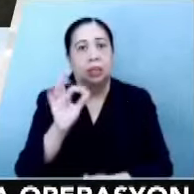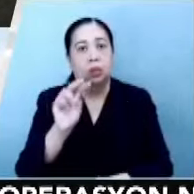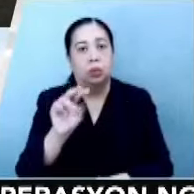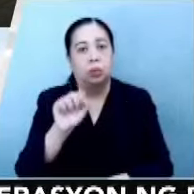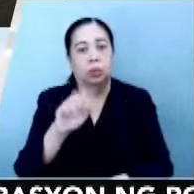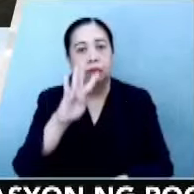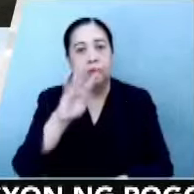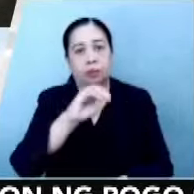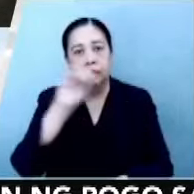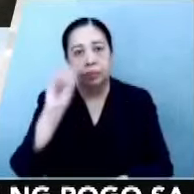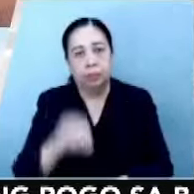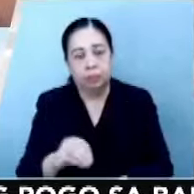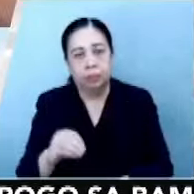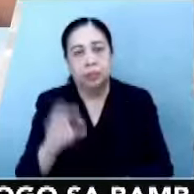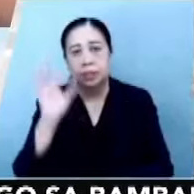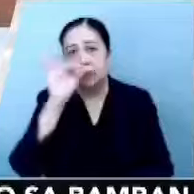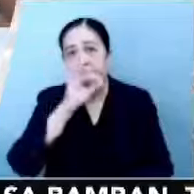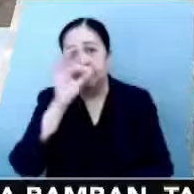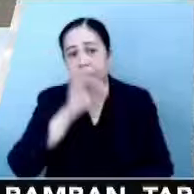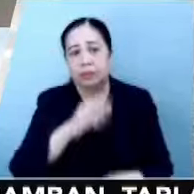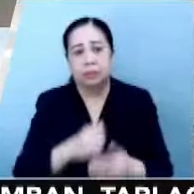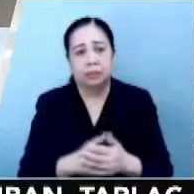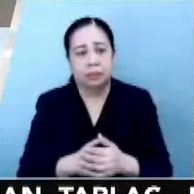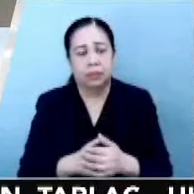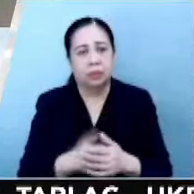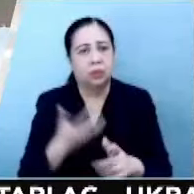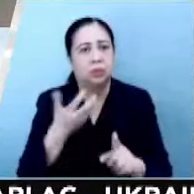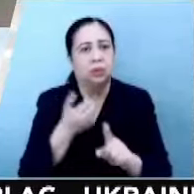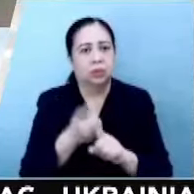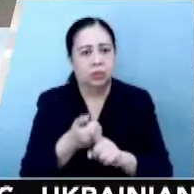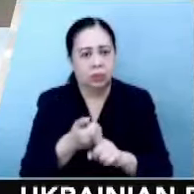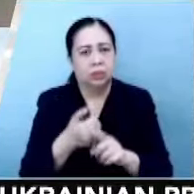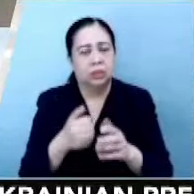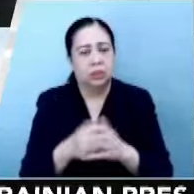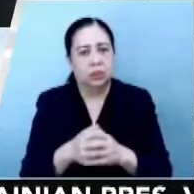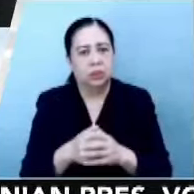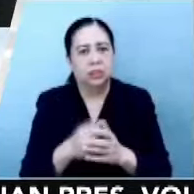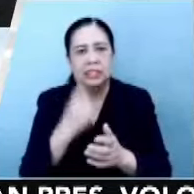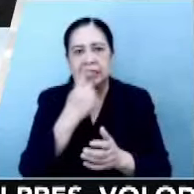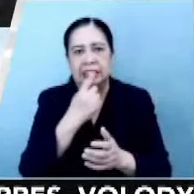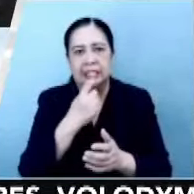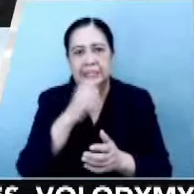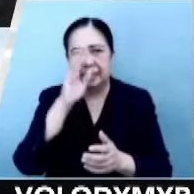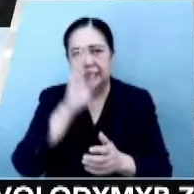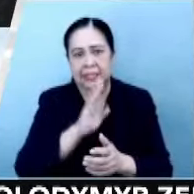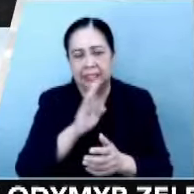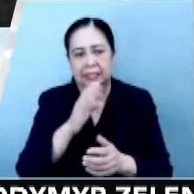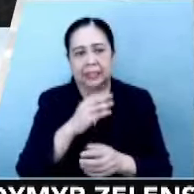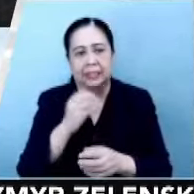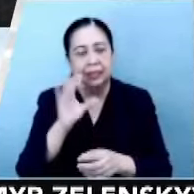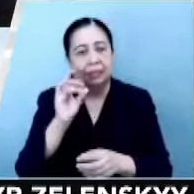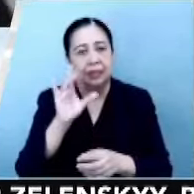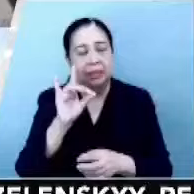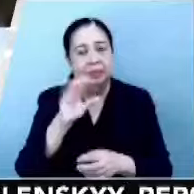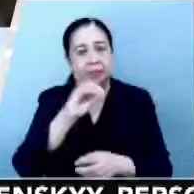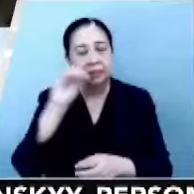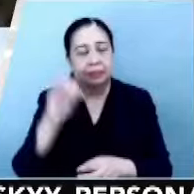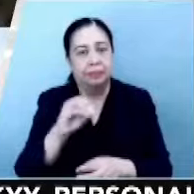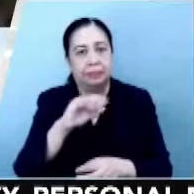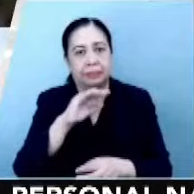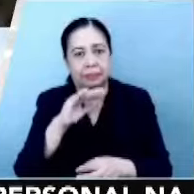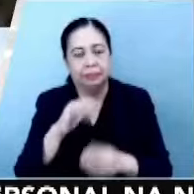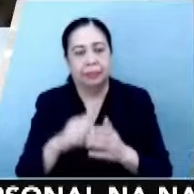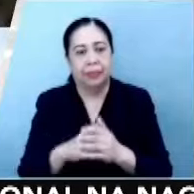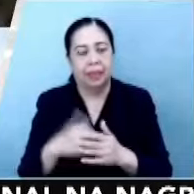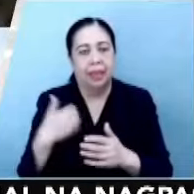92.4% ng mga Pilipino ang naapektuhan ng tooth decay at 78% naman ang may